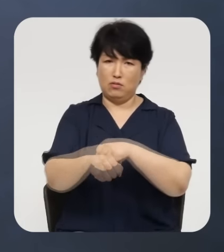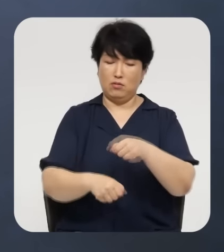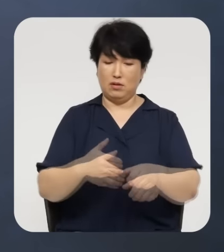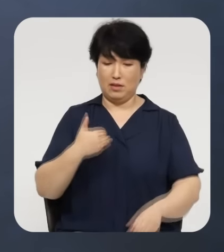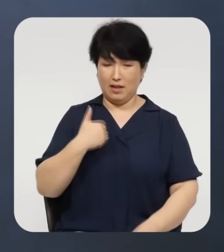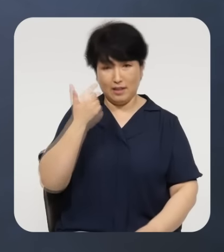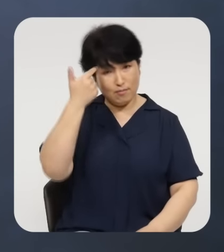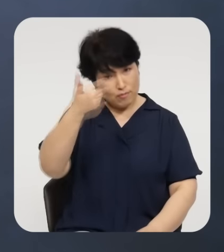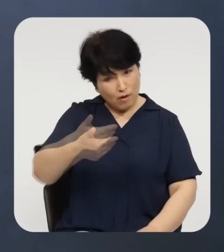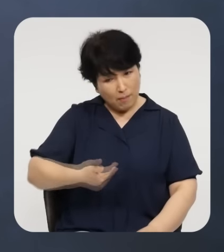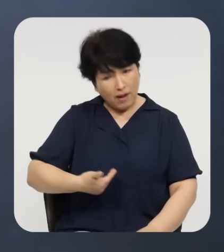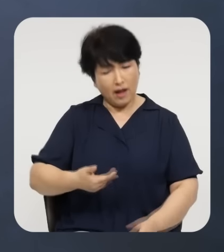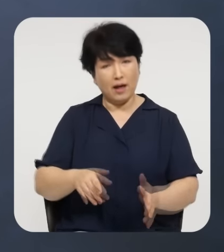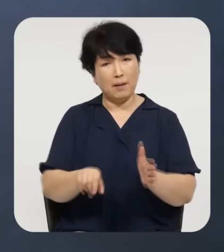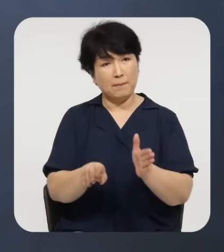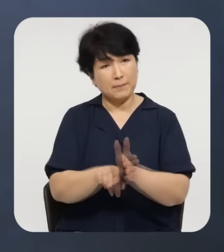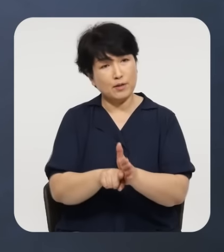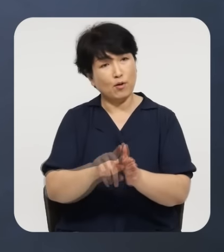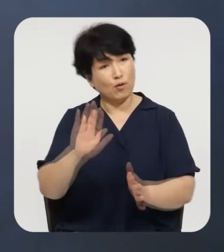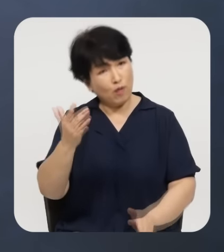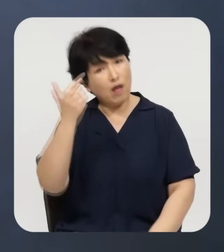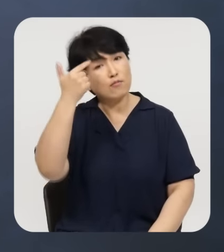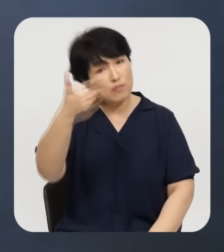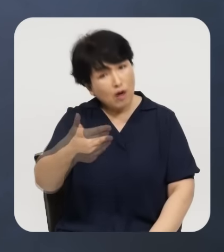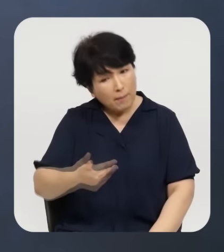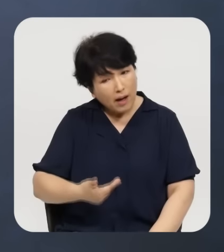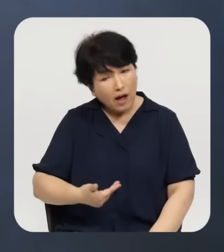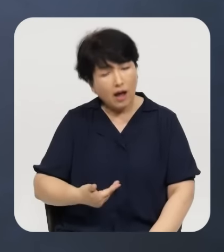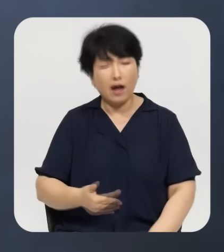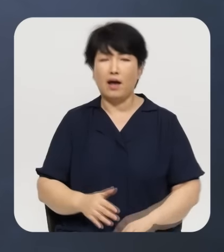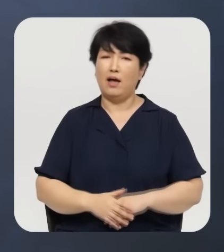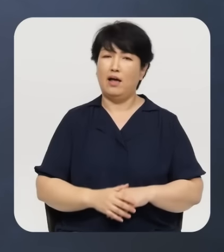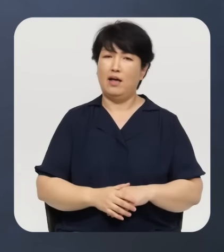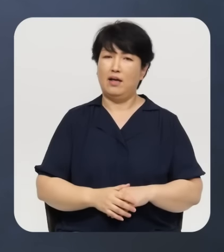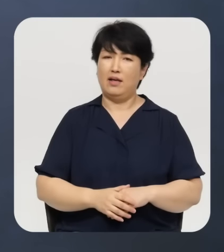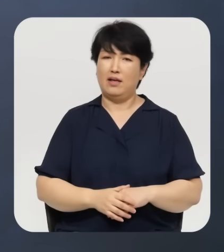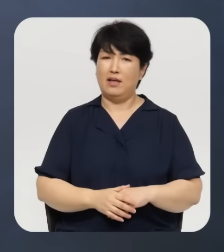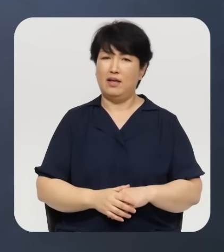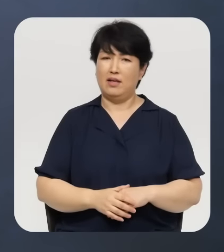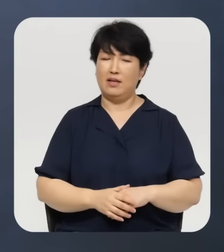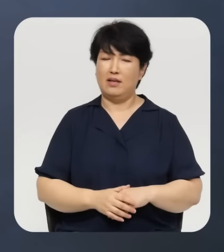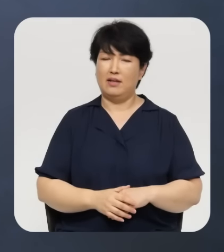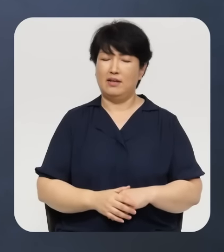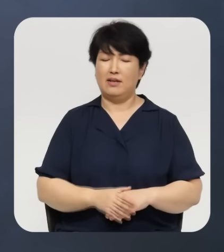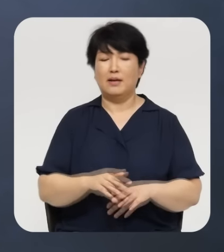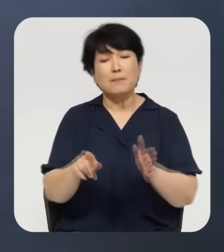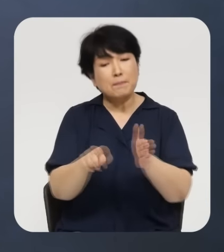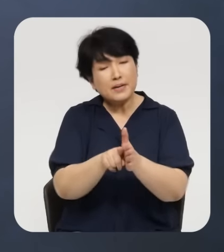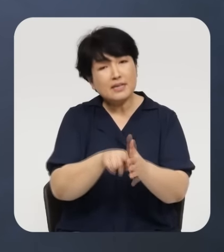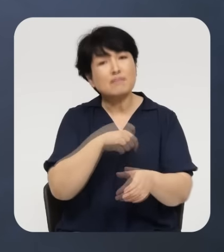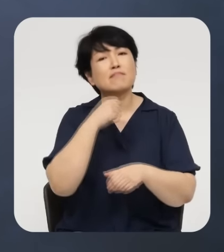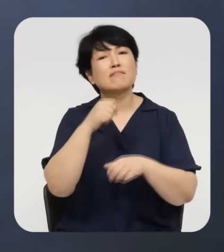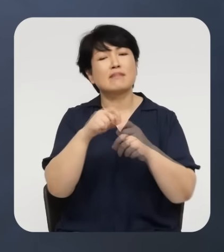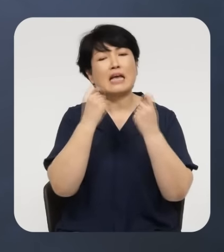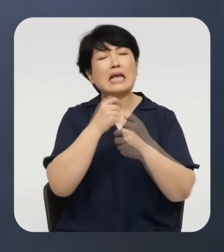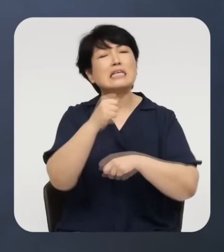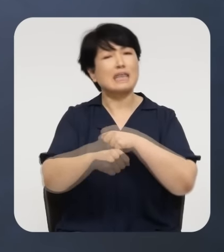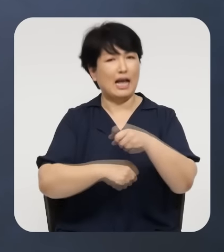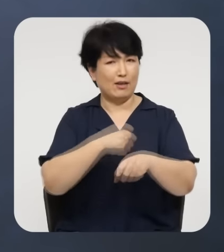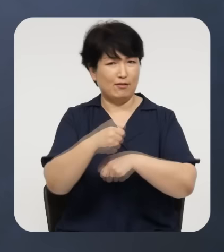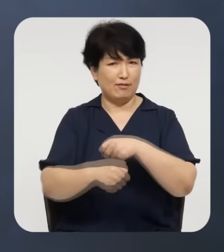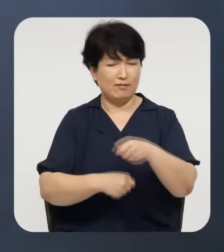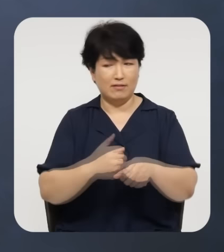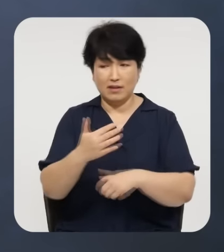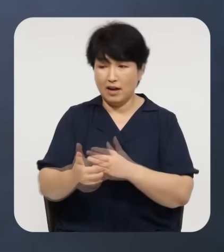됩니까? 이렇게 묻는 거는 그거는 이제 믿는 건 자기가 믿는 거니까. 내가